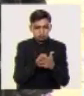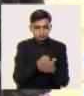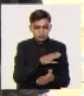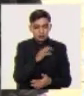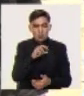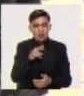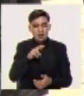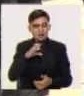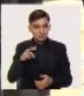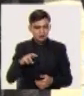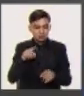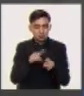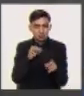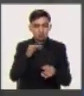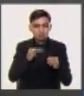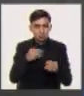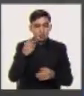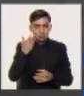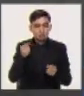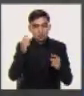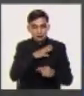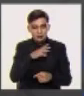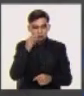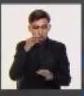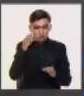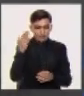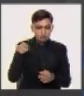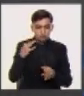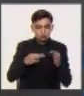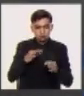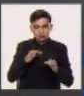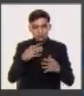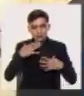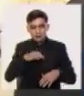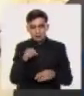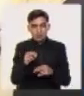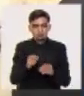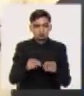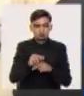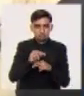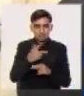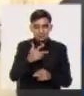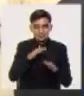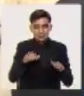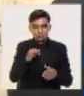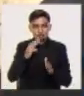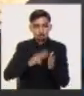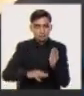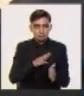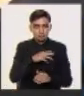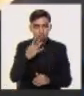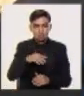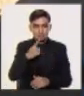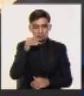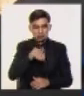олеся пенкина но суд исходя из того что мужчина ранее не привлекался и растить троих детей ограничен со штрафом 41